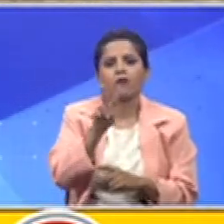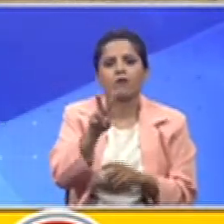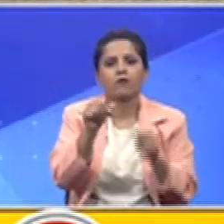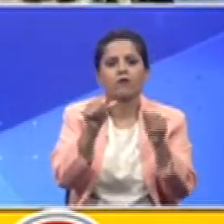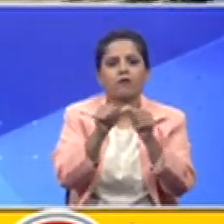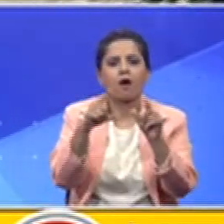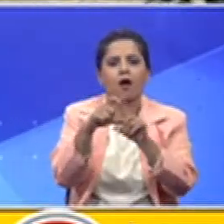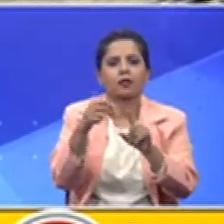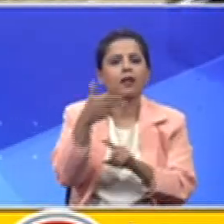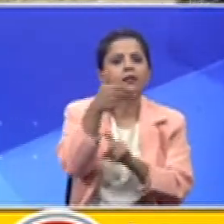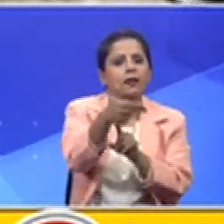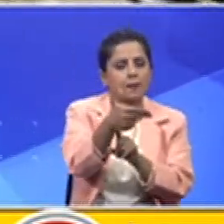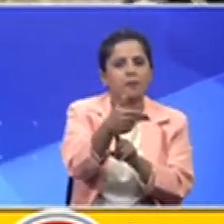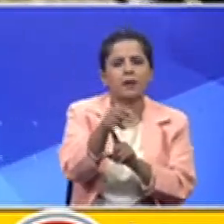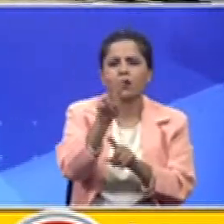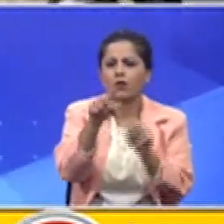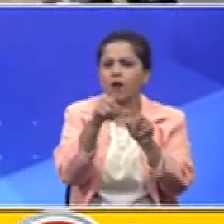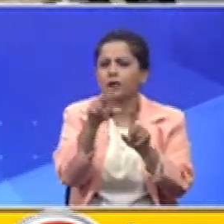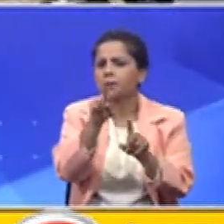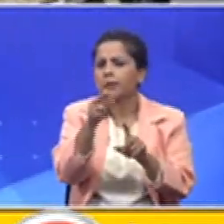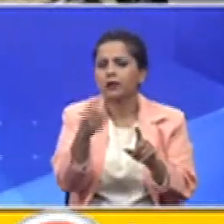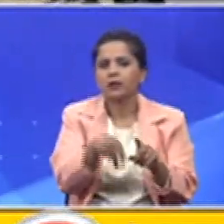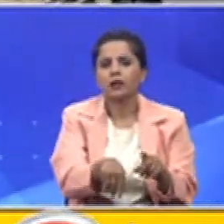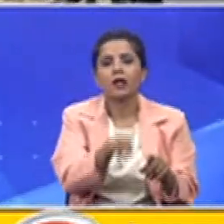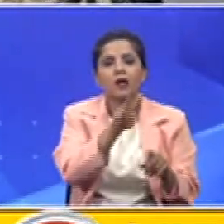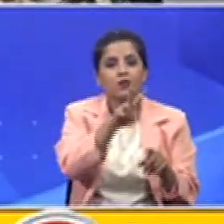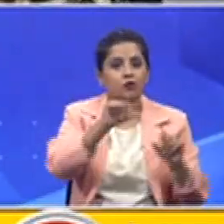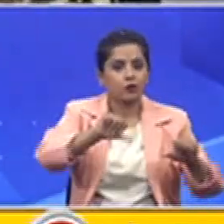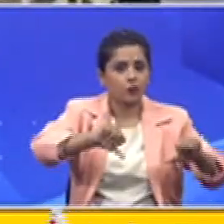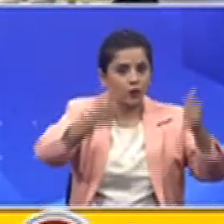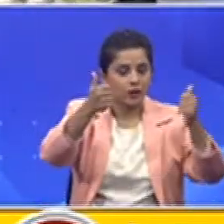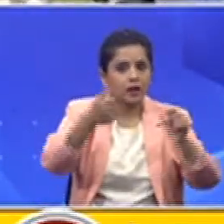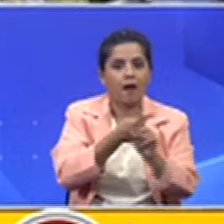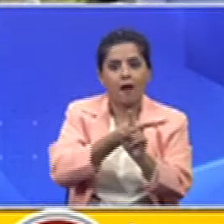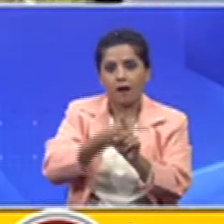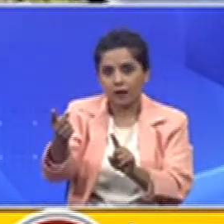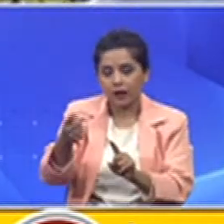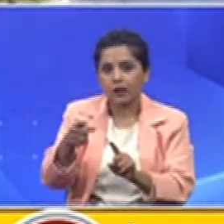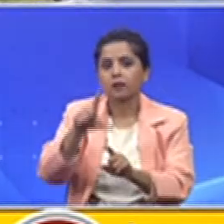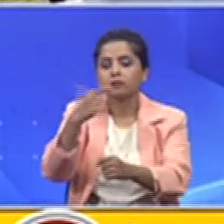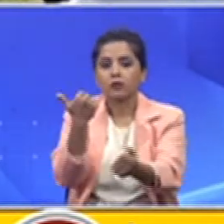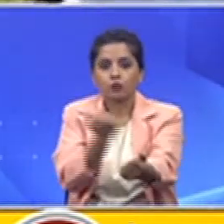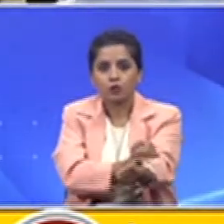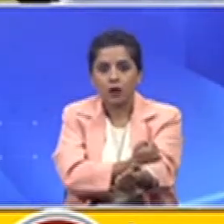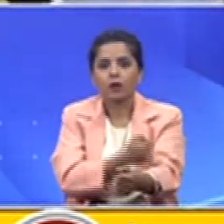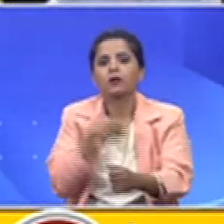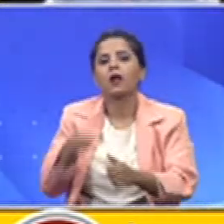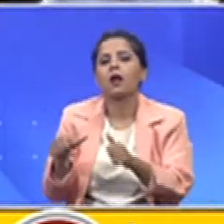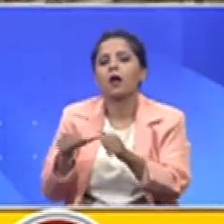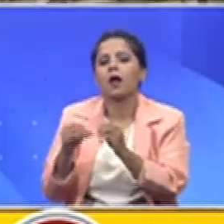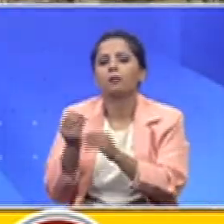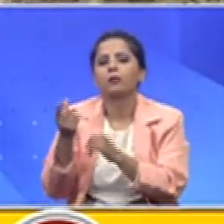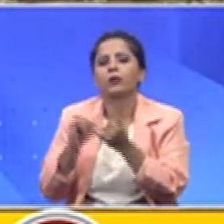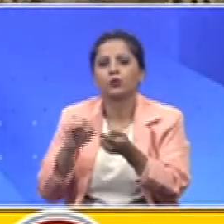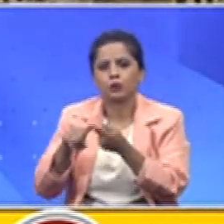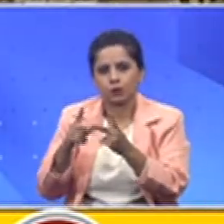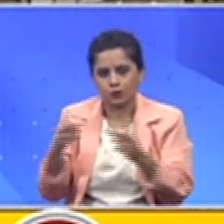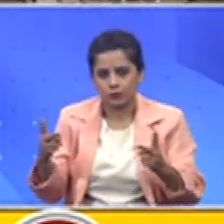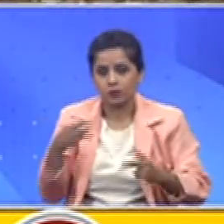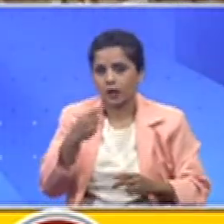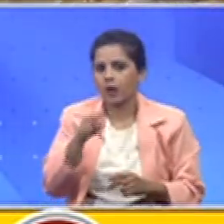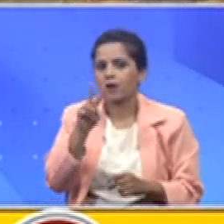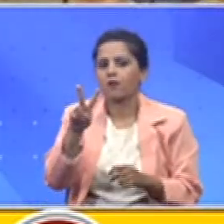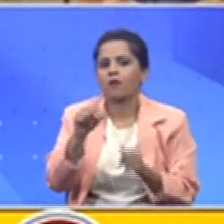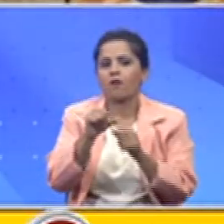हैं। वादा यानी विक्ट्री अगेंस्ट ड्रग्स एब्यूज। पंजाब